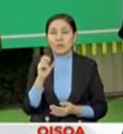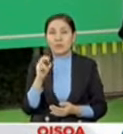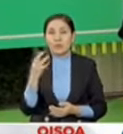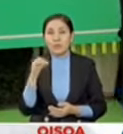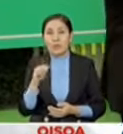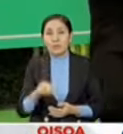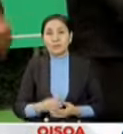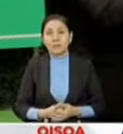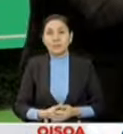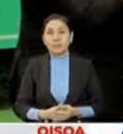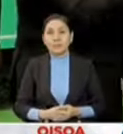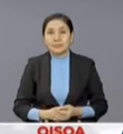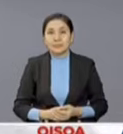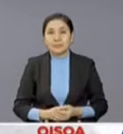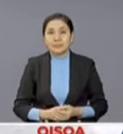Rahimboyev, Poytaxt.